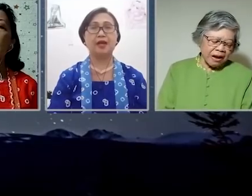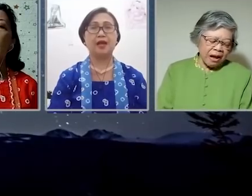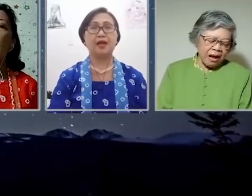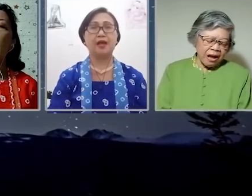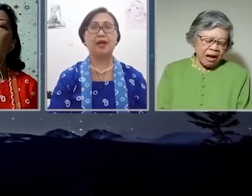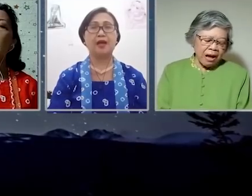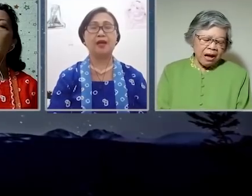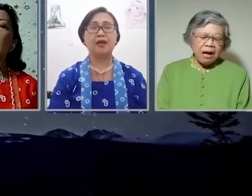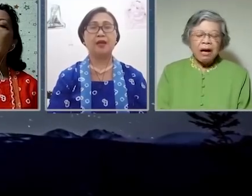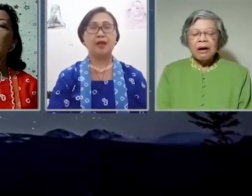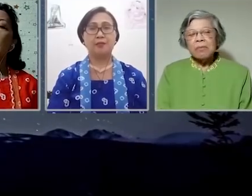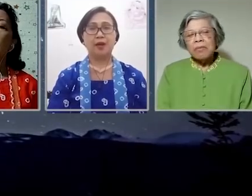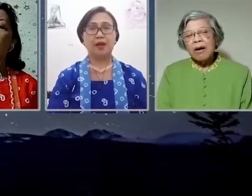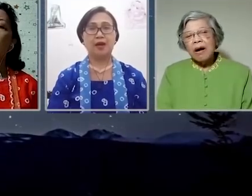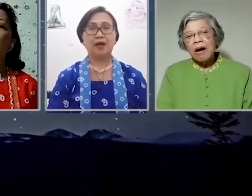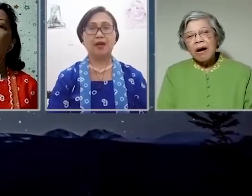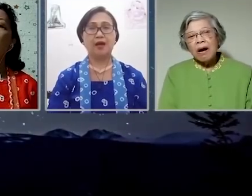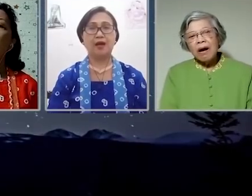dirimu